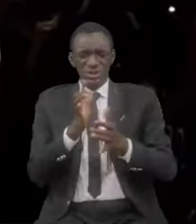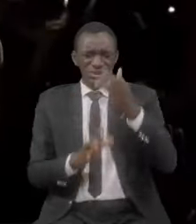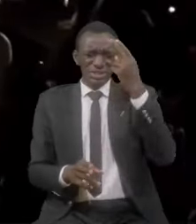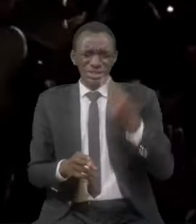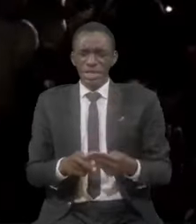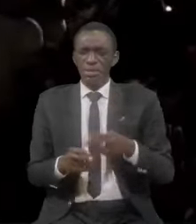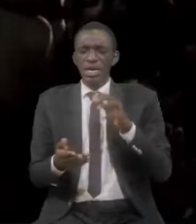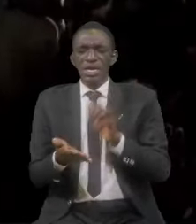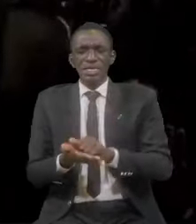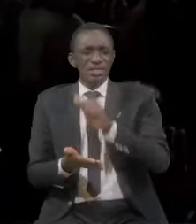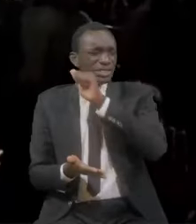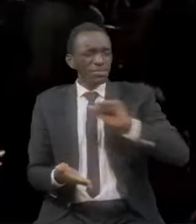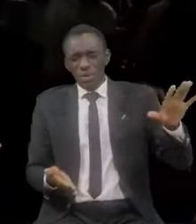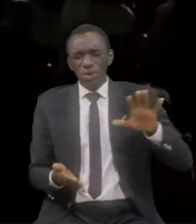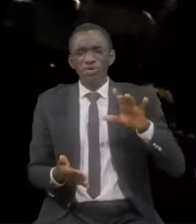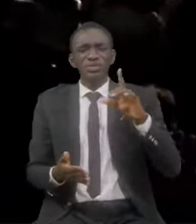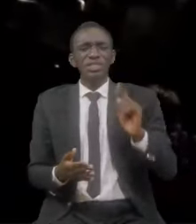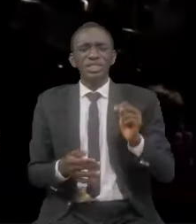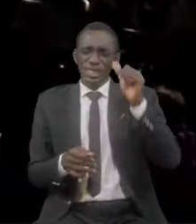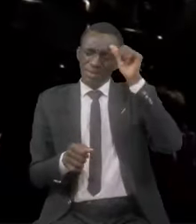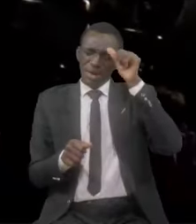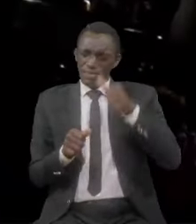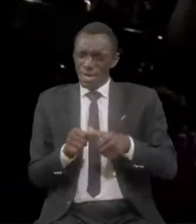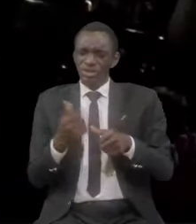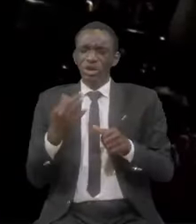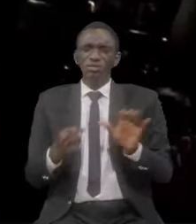Efface le souvenir de leurs péchés.